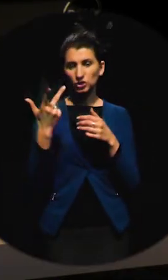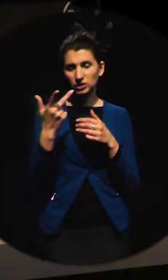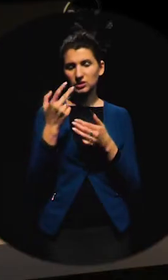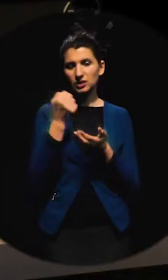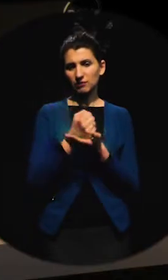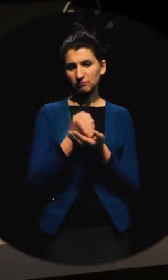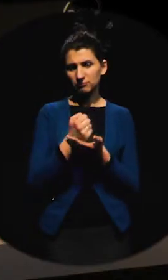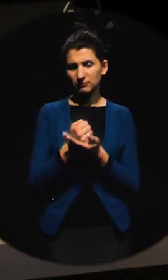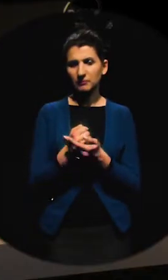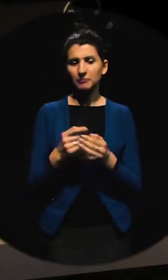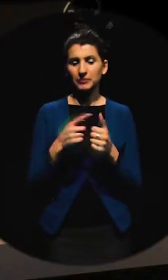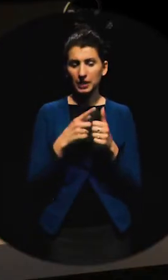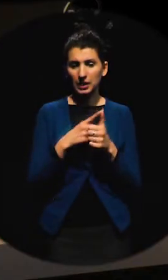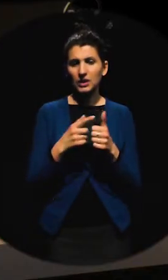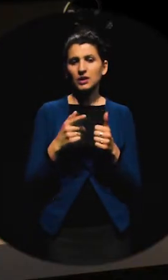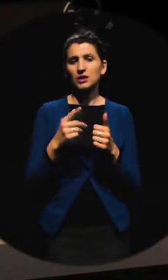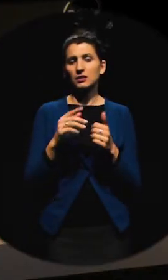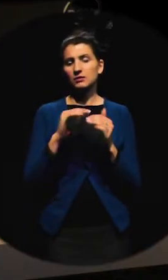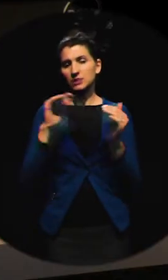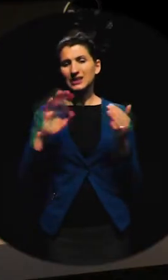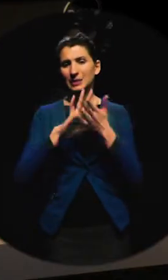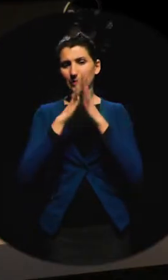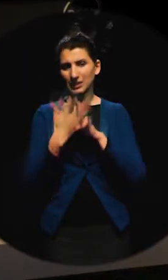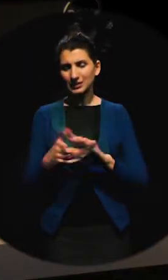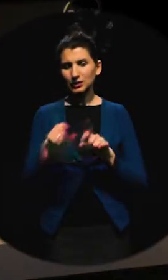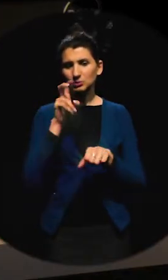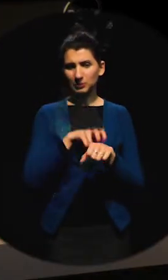czyli poziomu rehabilitacji i poziomu medycznego,